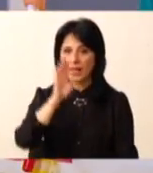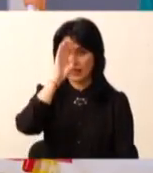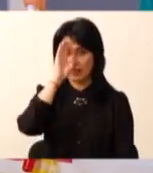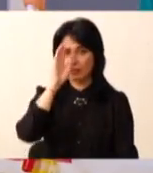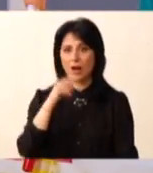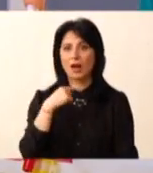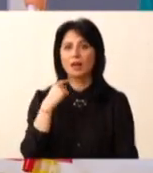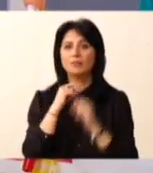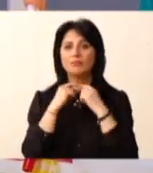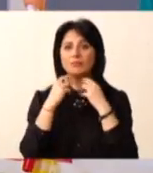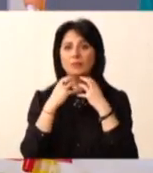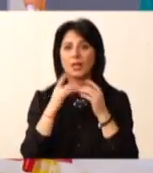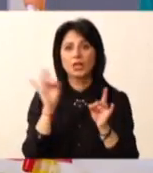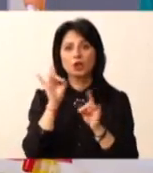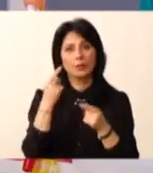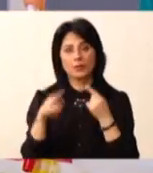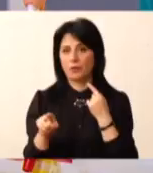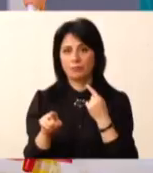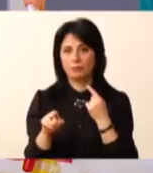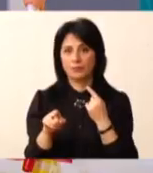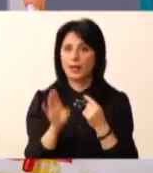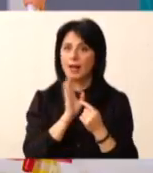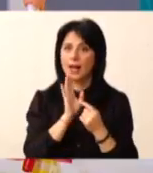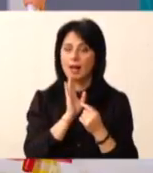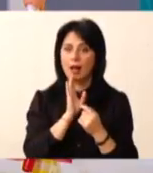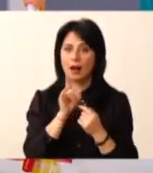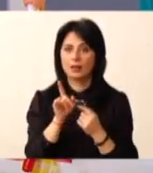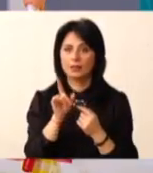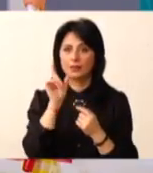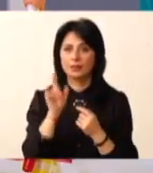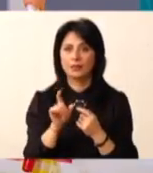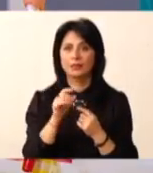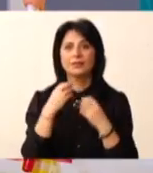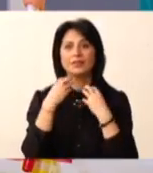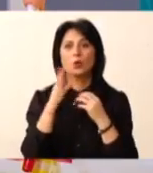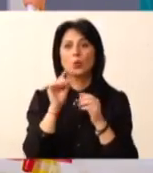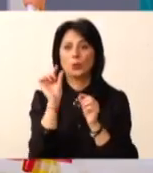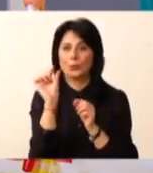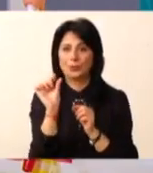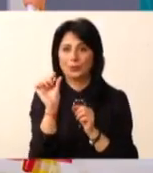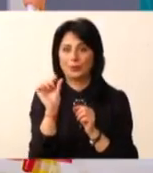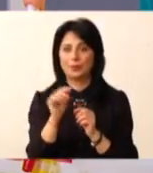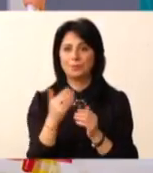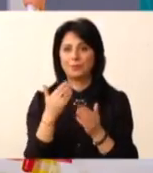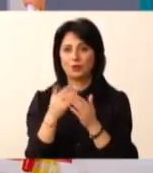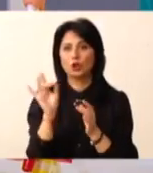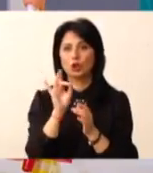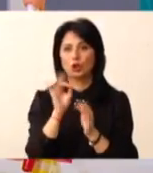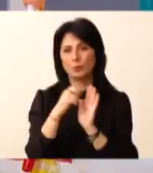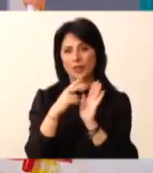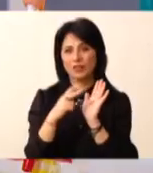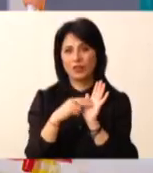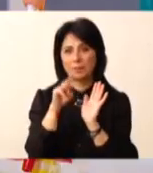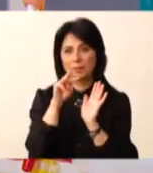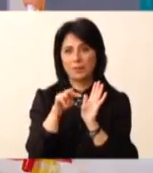მამაკაცის ფარისებრი ჯირკვალი ზომაში განსხვავებულია. ქალის ჯირკვალი უფრო პატარაა და მაქსიმალური ზომა არის